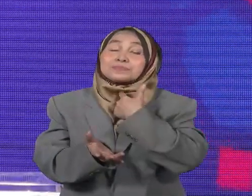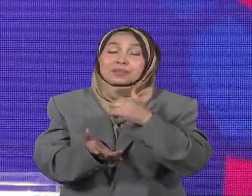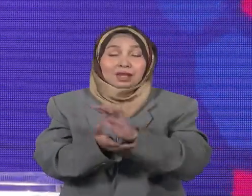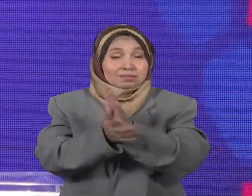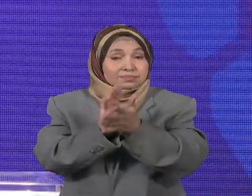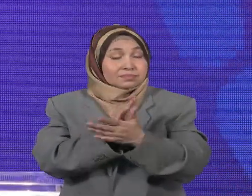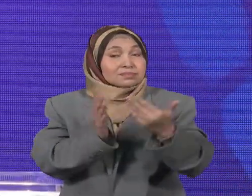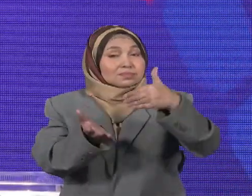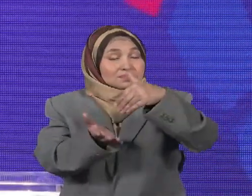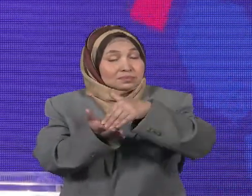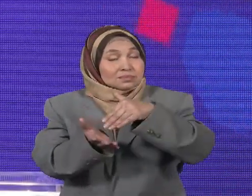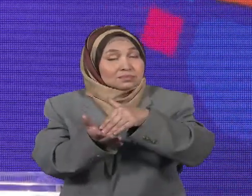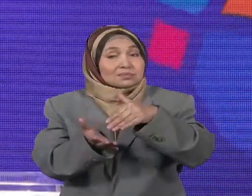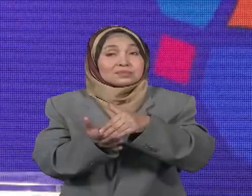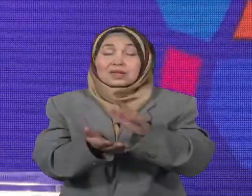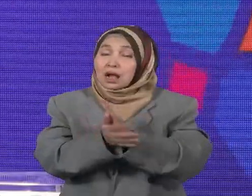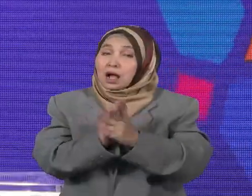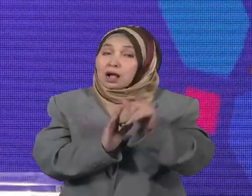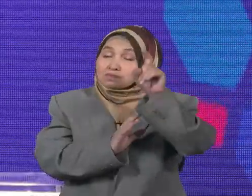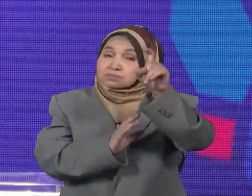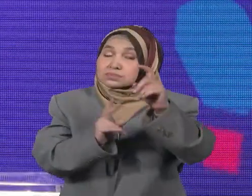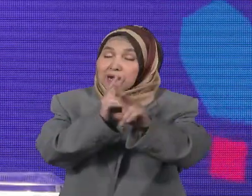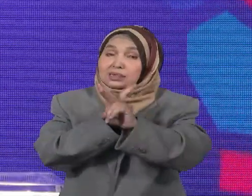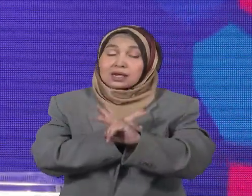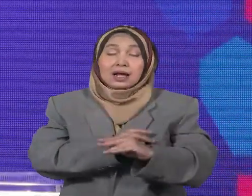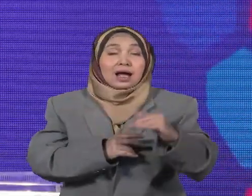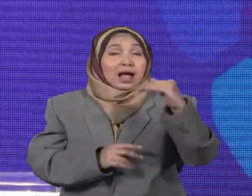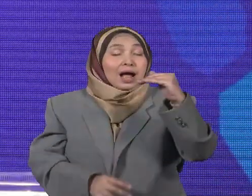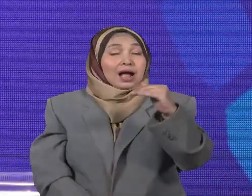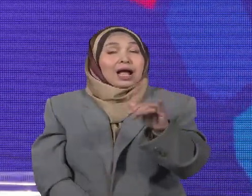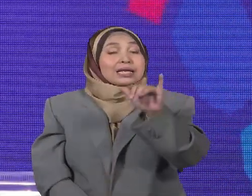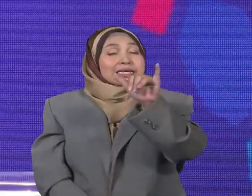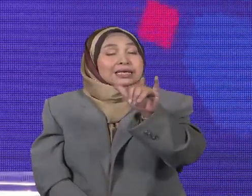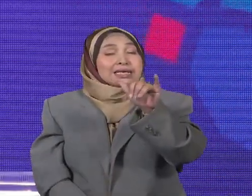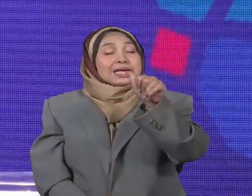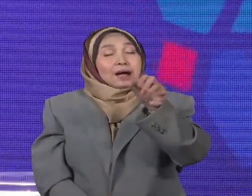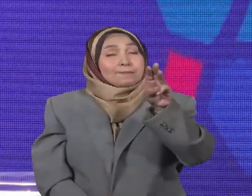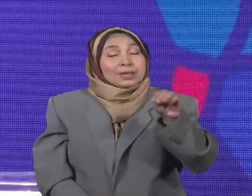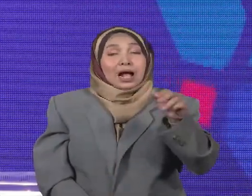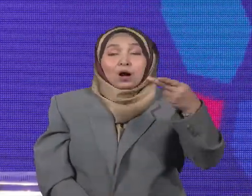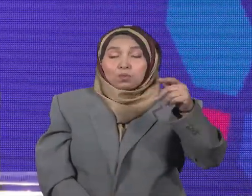kan? Di tengah. Jadi kena hati-hatilah huruf ha. Sebut dia ha yamhaqu. Cuba.